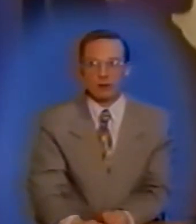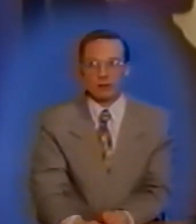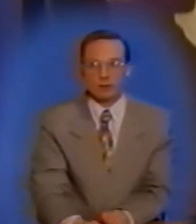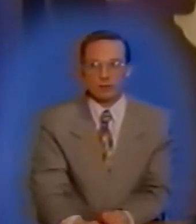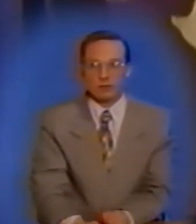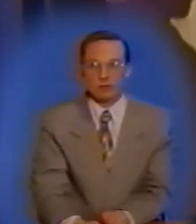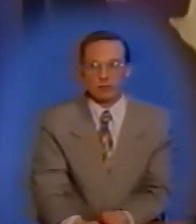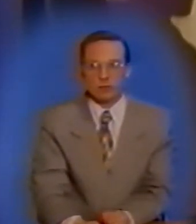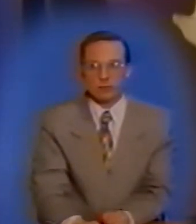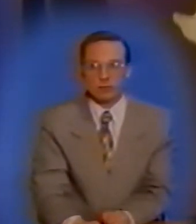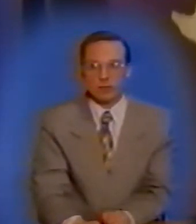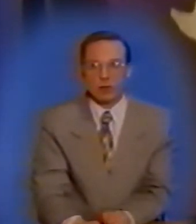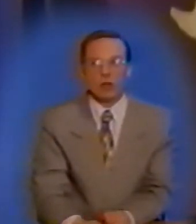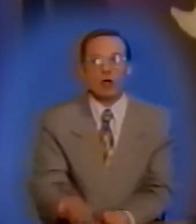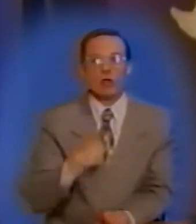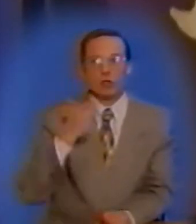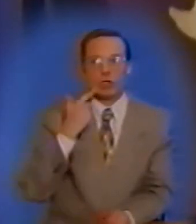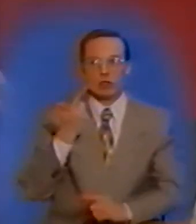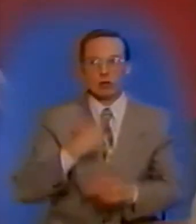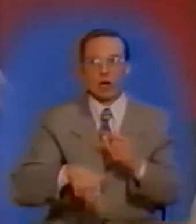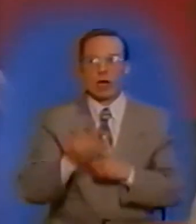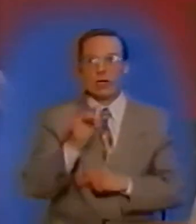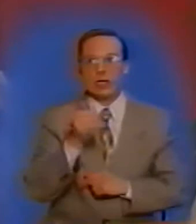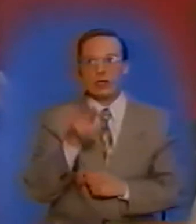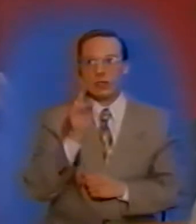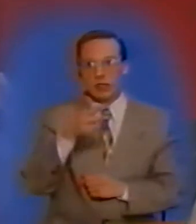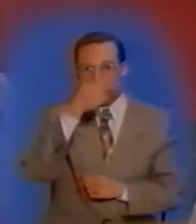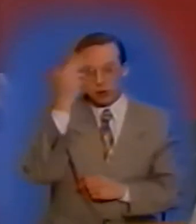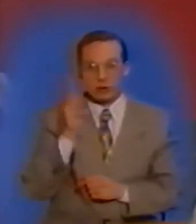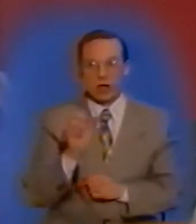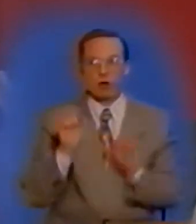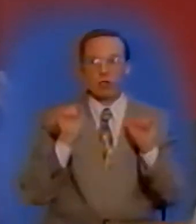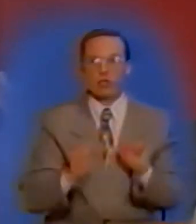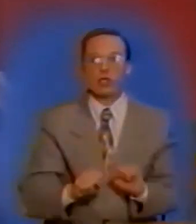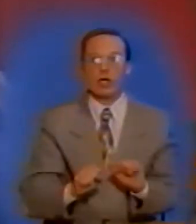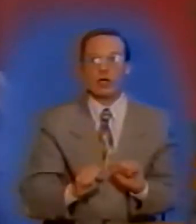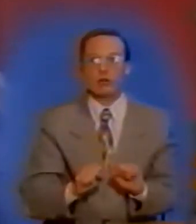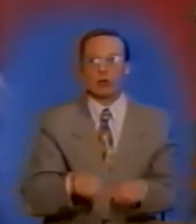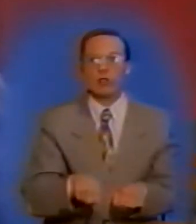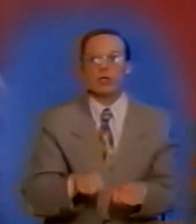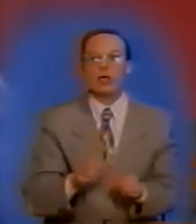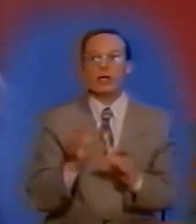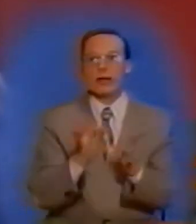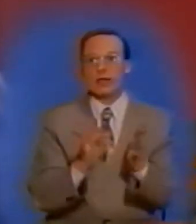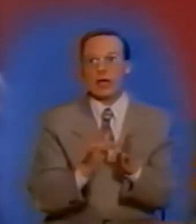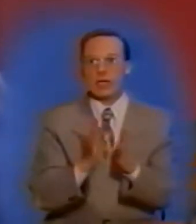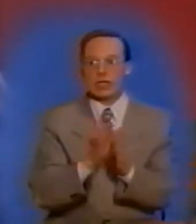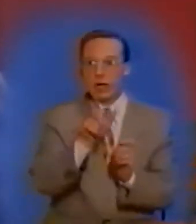Sugrįžtant iš tikrųjų link Lietuvos. Ką konkrečiai galėtų padaryti katalikai jums